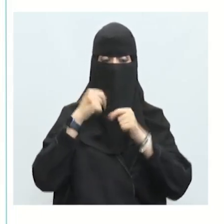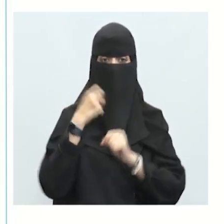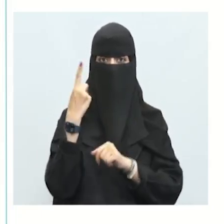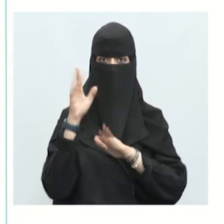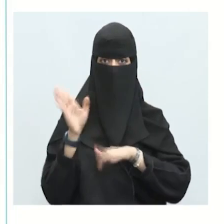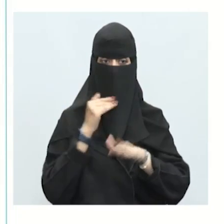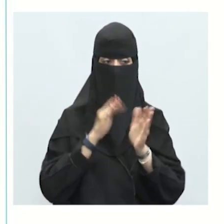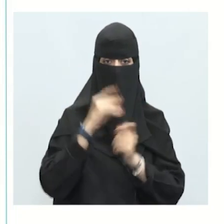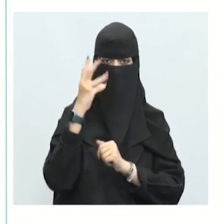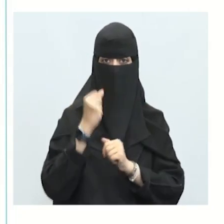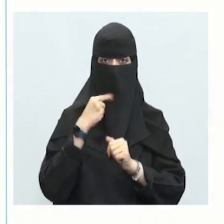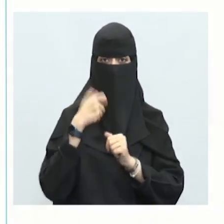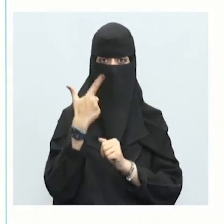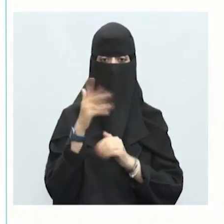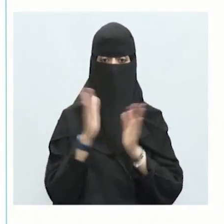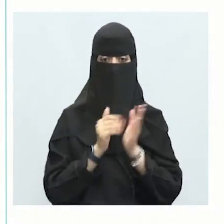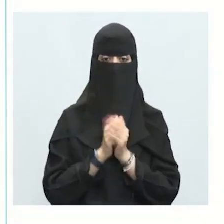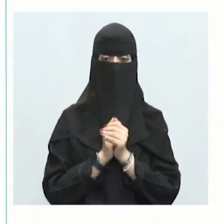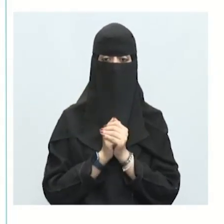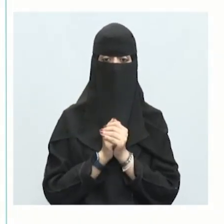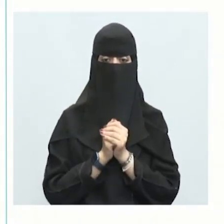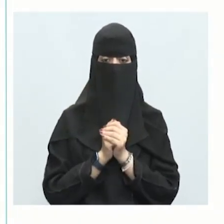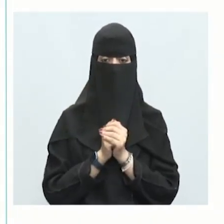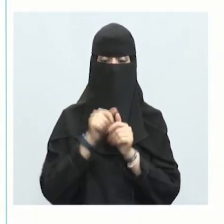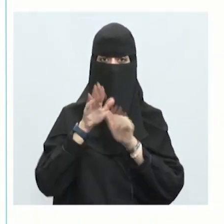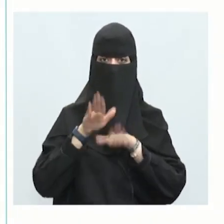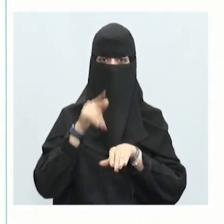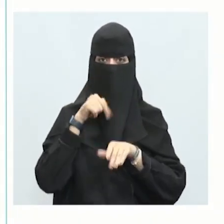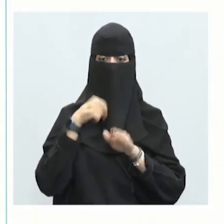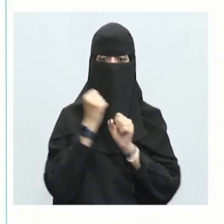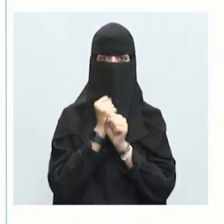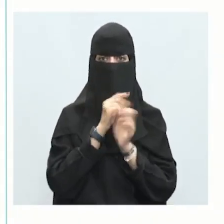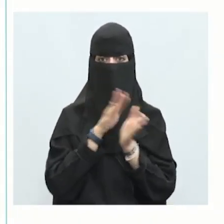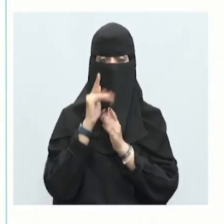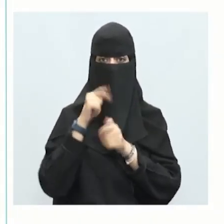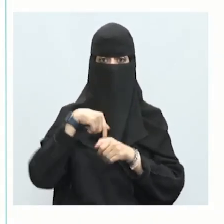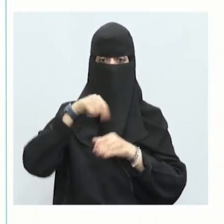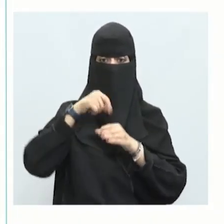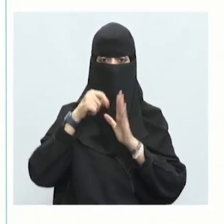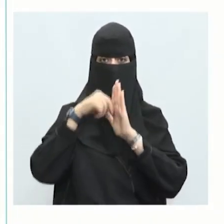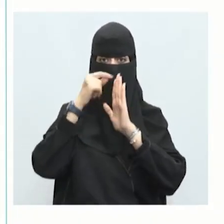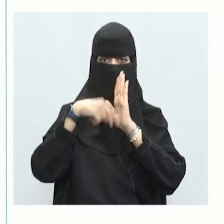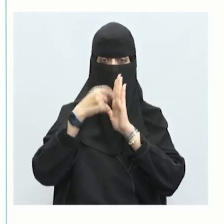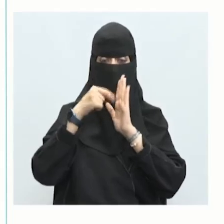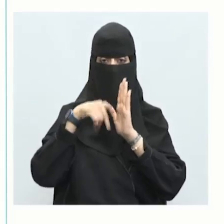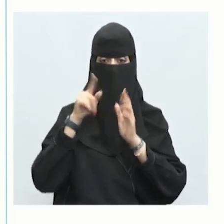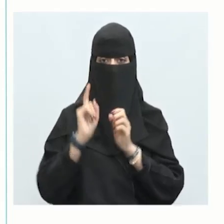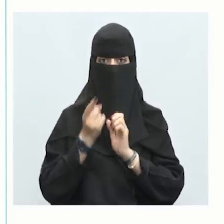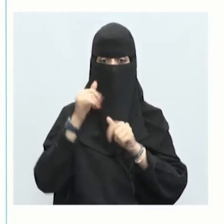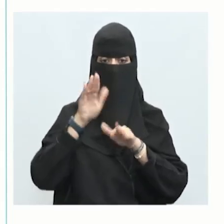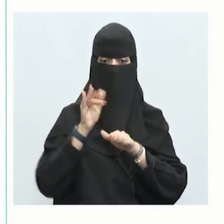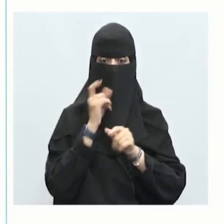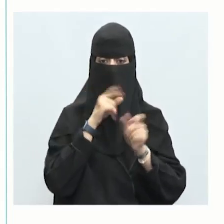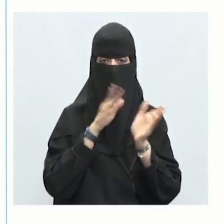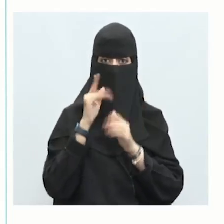الناتج رقم س عندنا التطبيق نقوم بالتشغيل ران